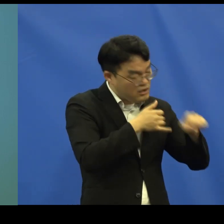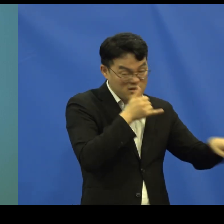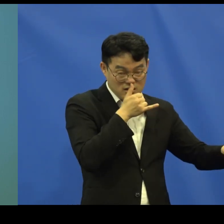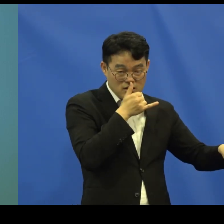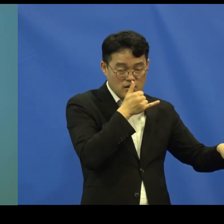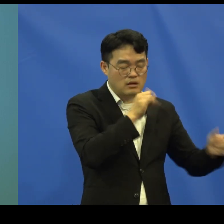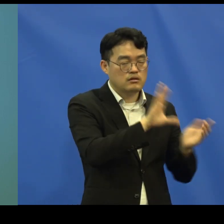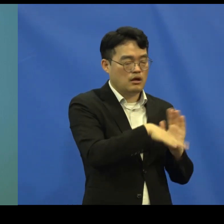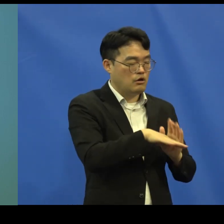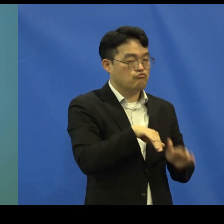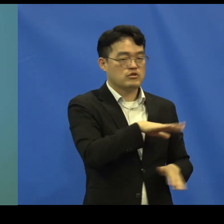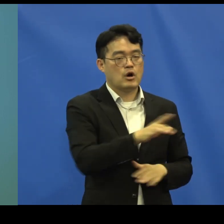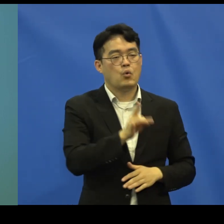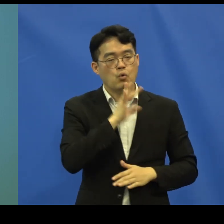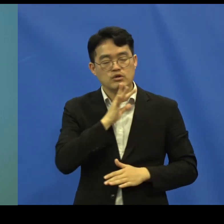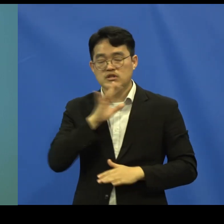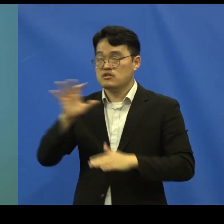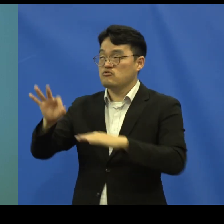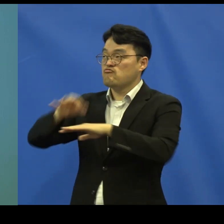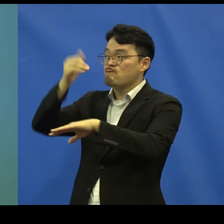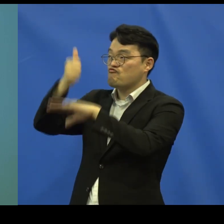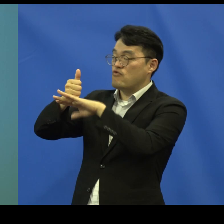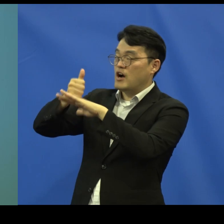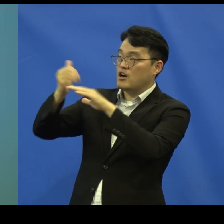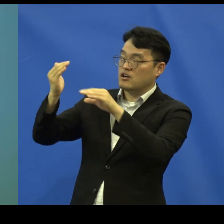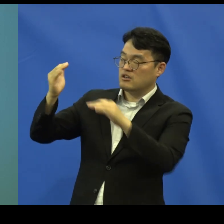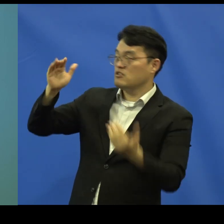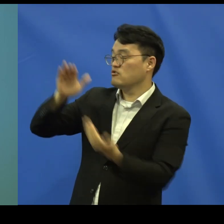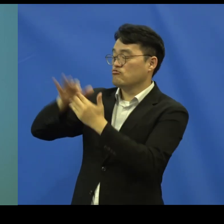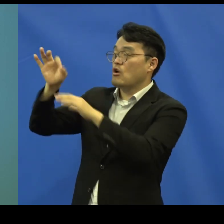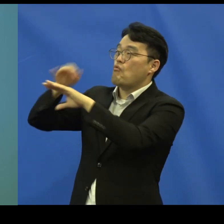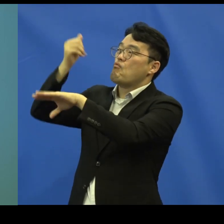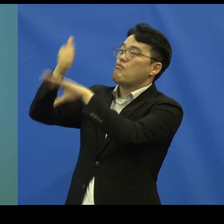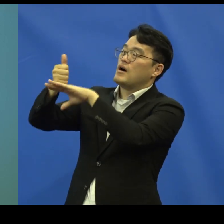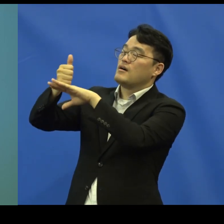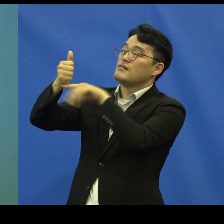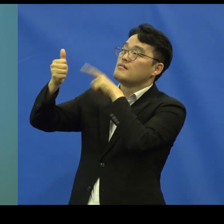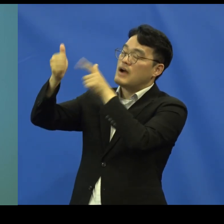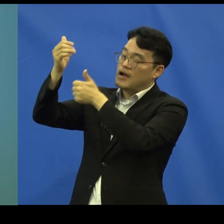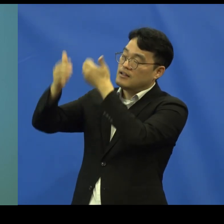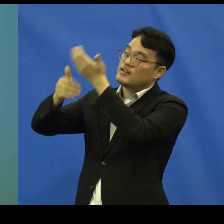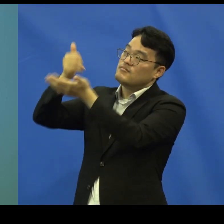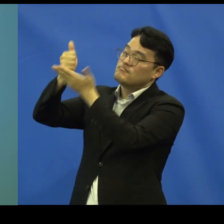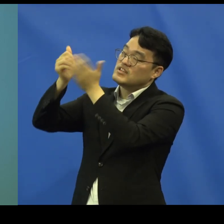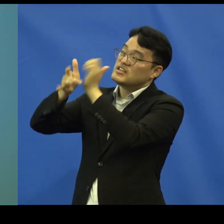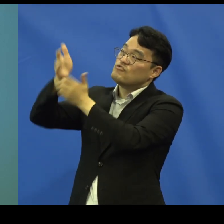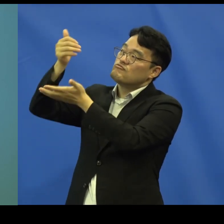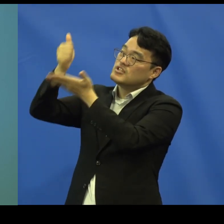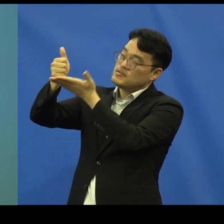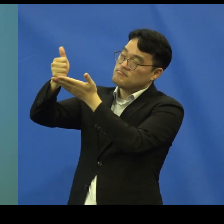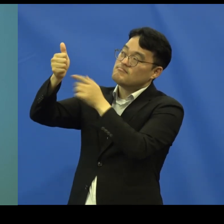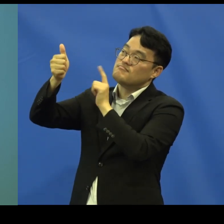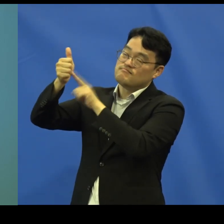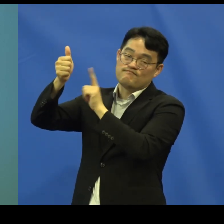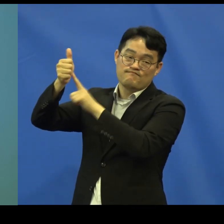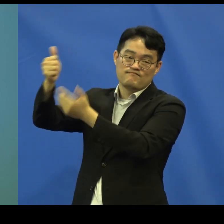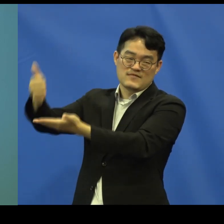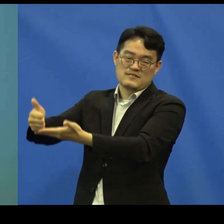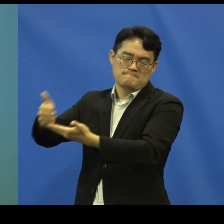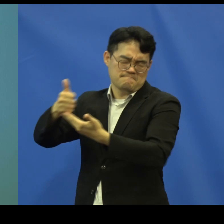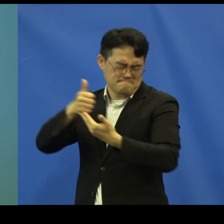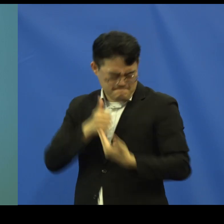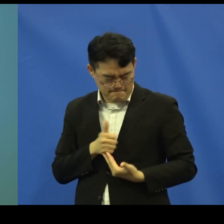오직 만유의 주 만왕의 왕이신 그분, 그 역사의 모든 것을 헤게모니를 쥐고 계시는